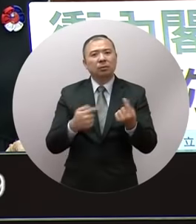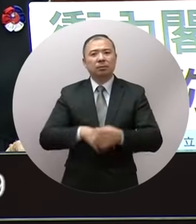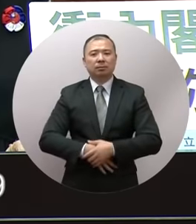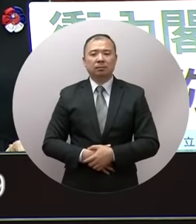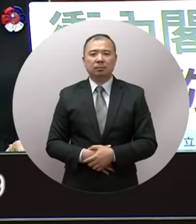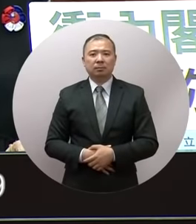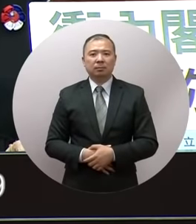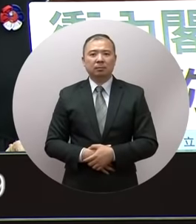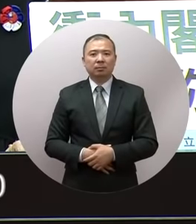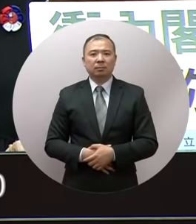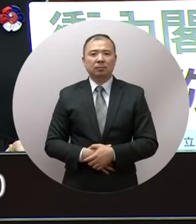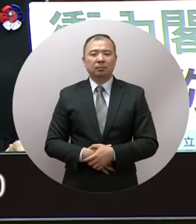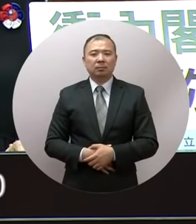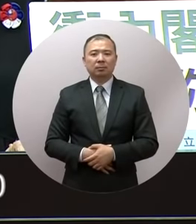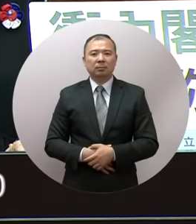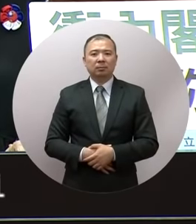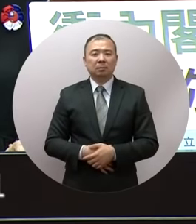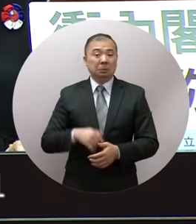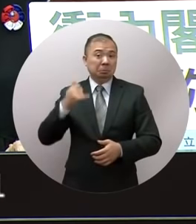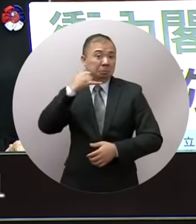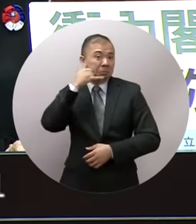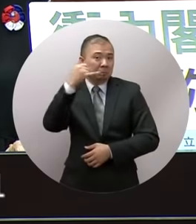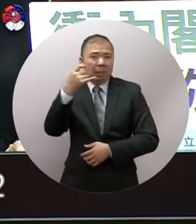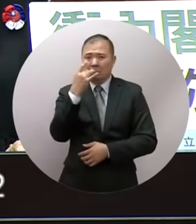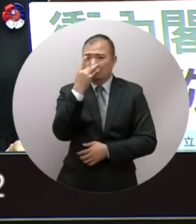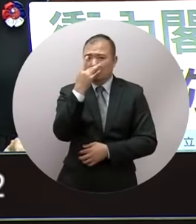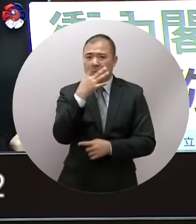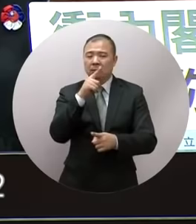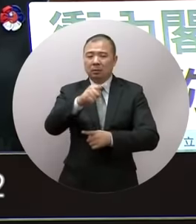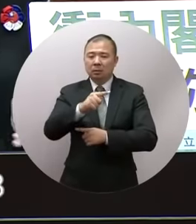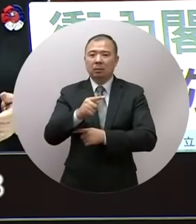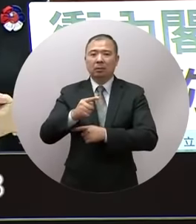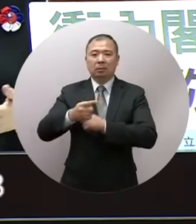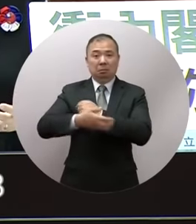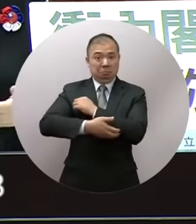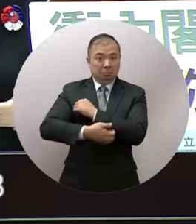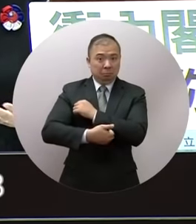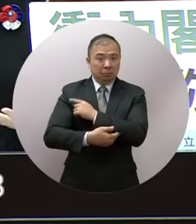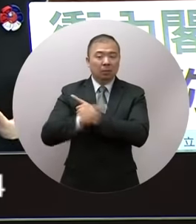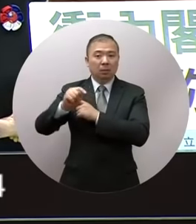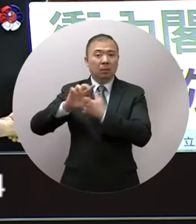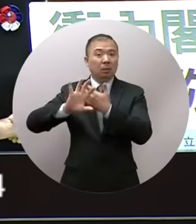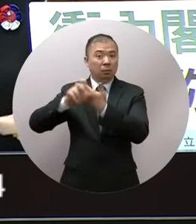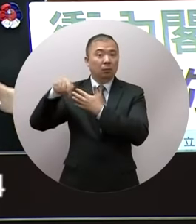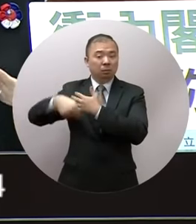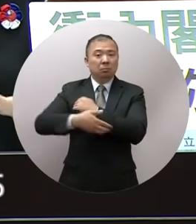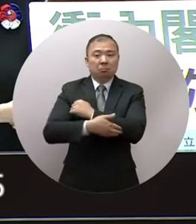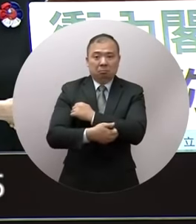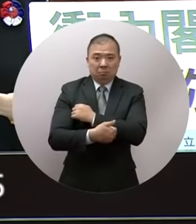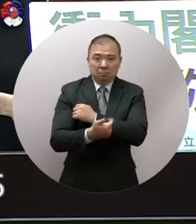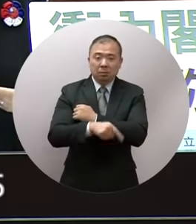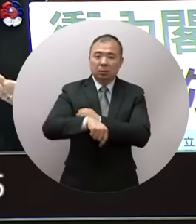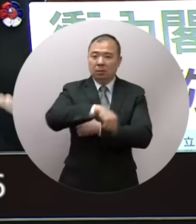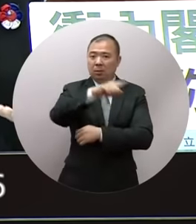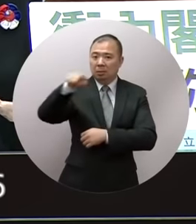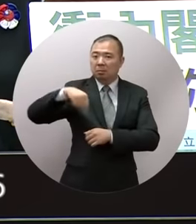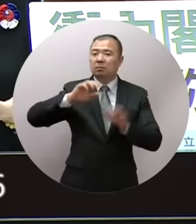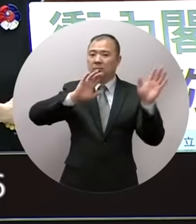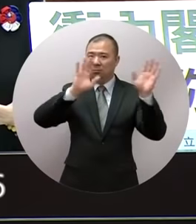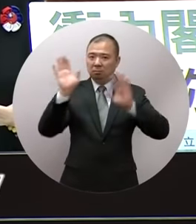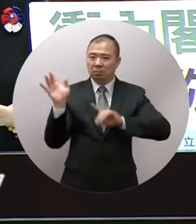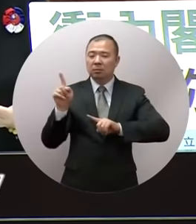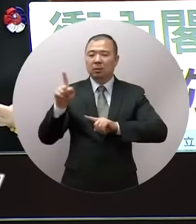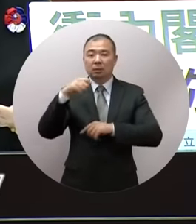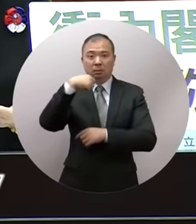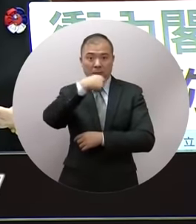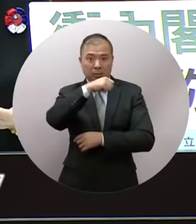联移工的问题，然后我们也谈到了哈，在台湾的有一些外劳的状况，所以觉得